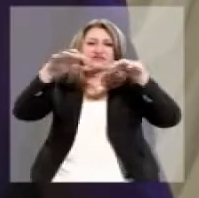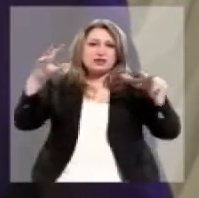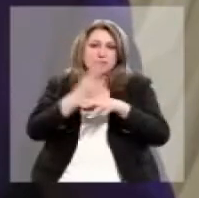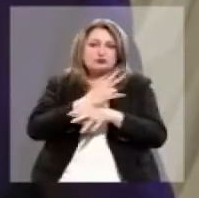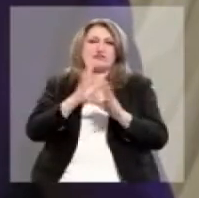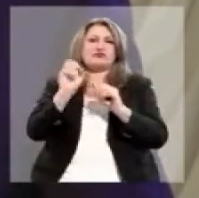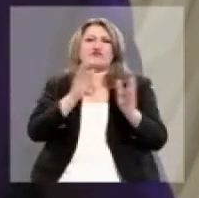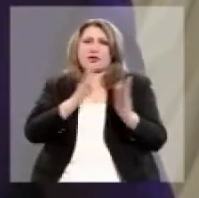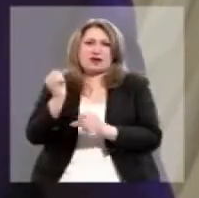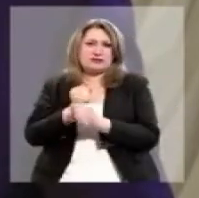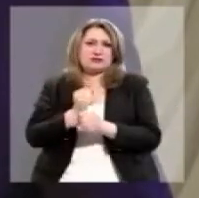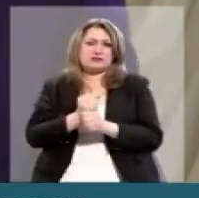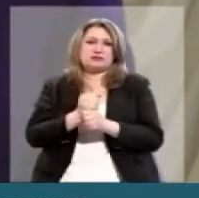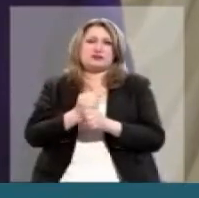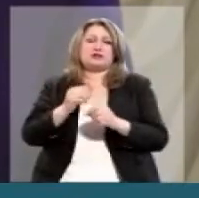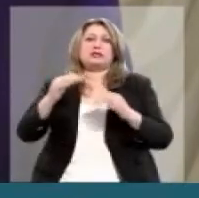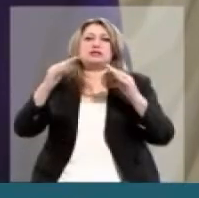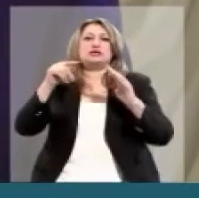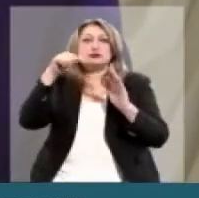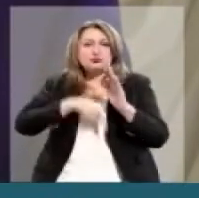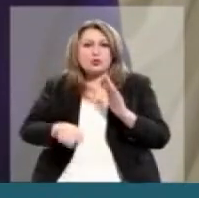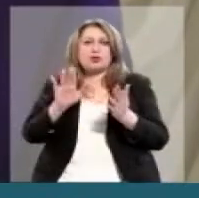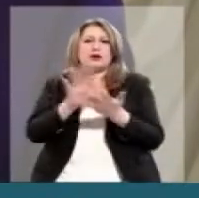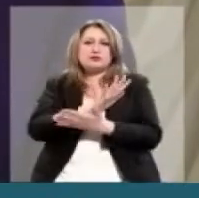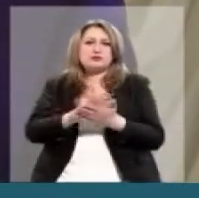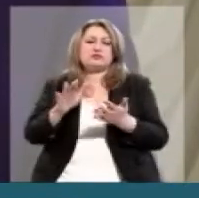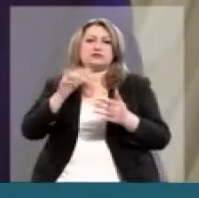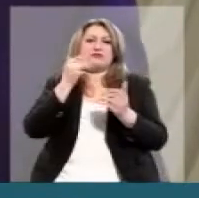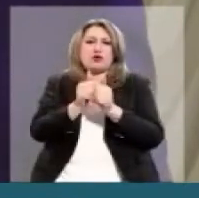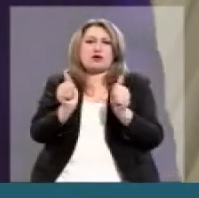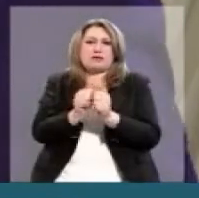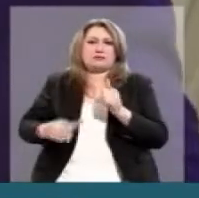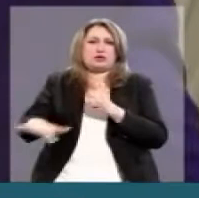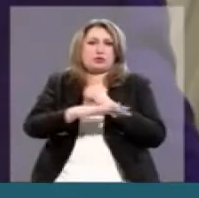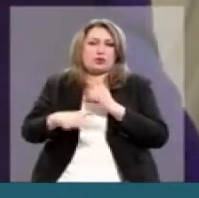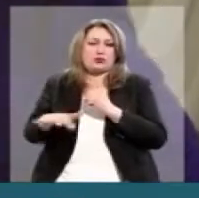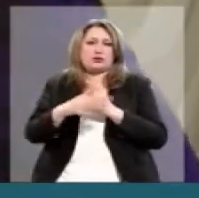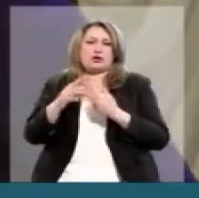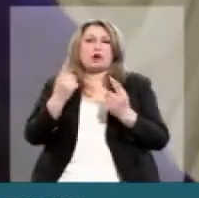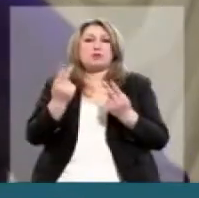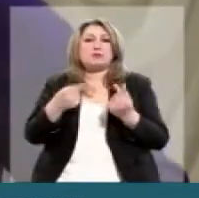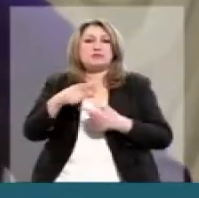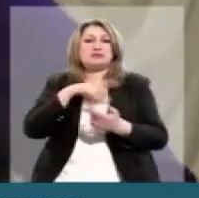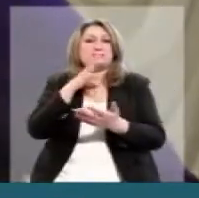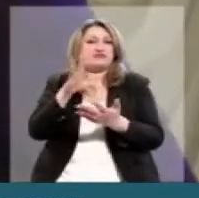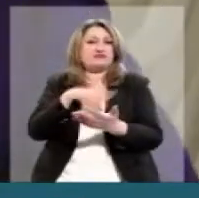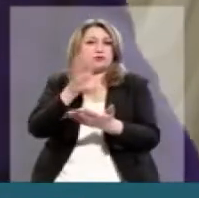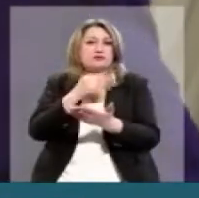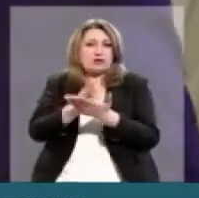ночные, цоколя зданий, провести очистку своей и прилегающей территории. Крупный бизнес у нас располагает техническими